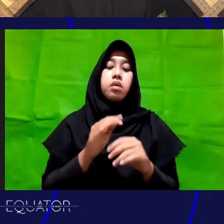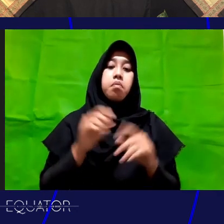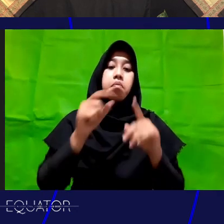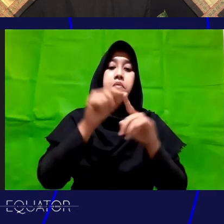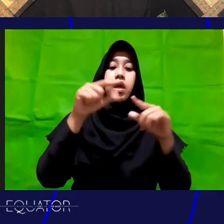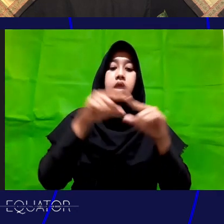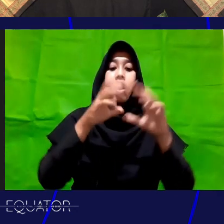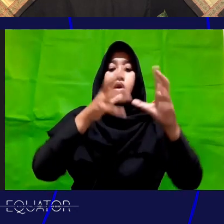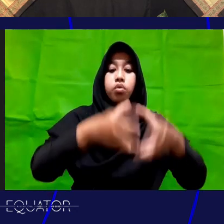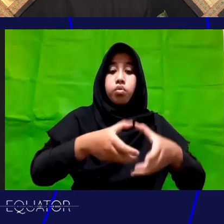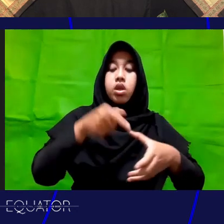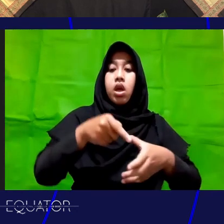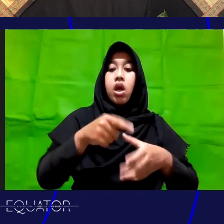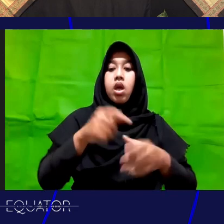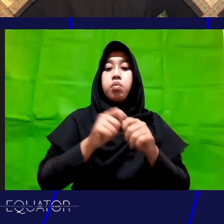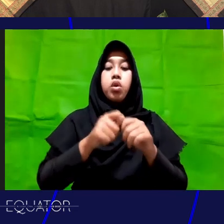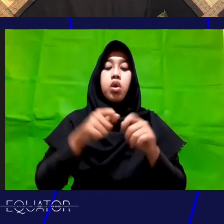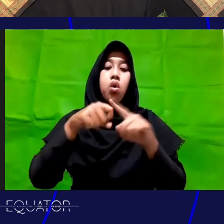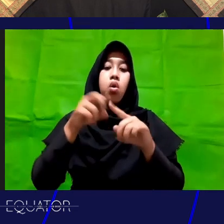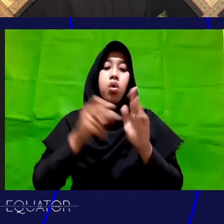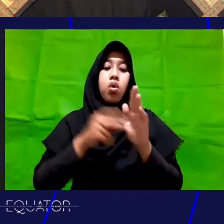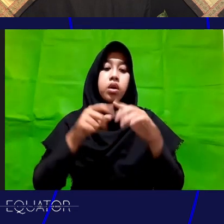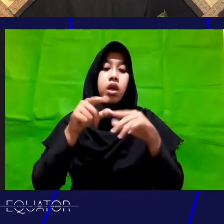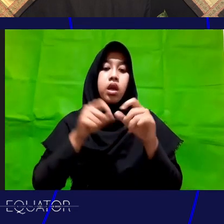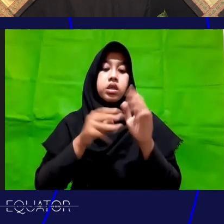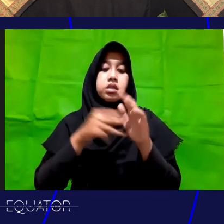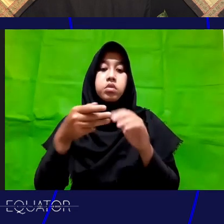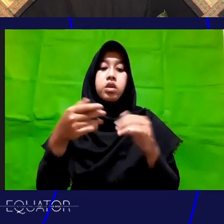selain dibentuk oleh kolonialisme juga perang dingin.